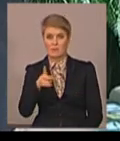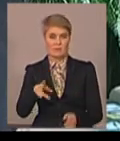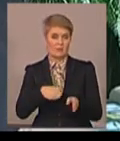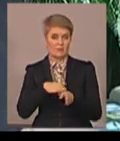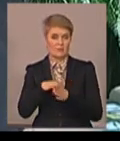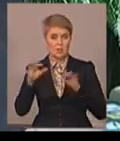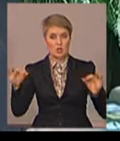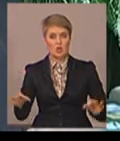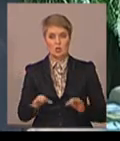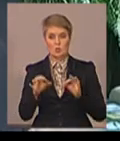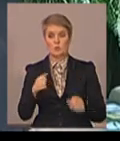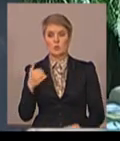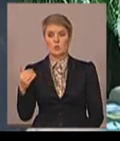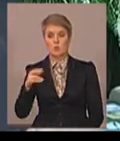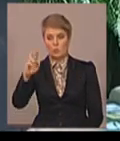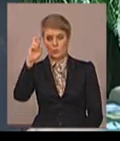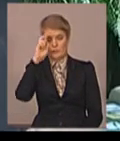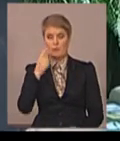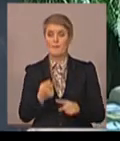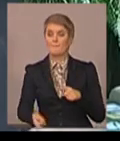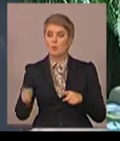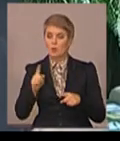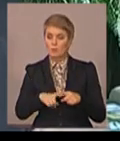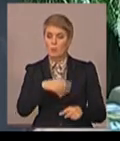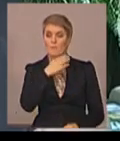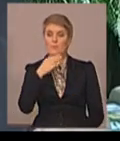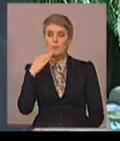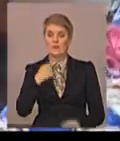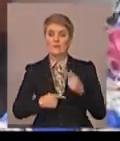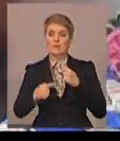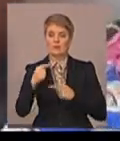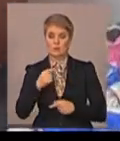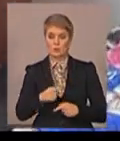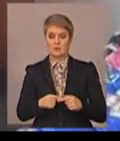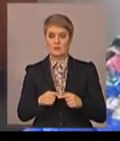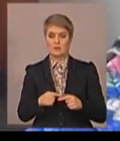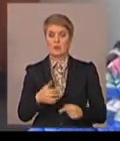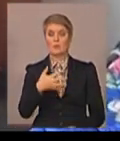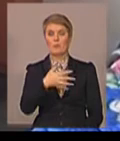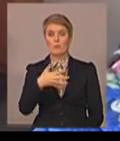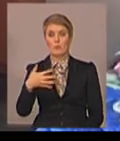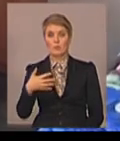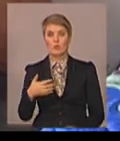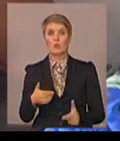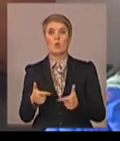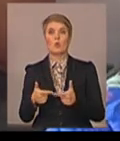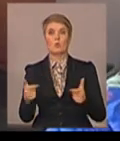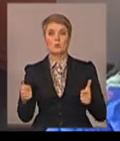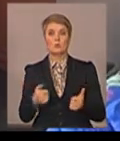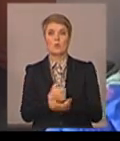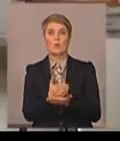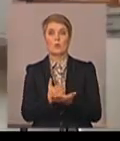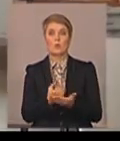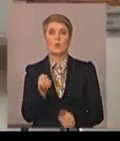сделано ничего со стороны государства, поэтому многие возвращаются назад. 5-поверховий гуртожиток обслуговує 11